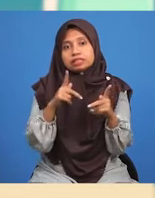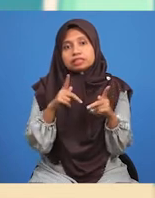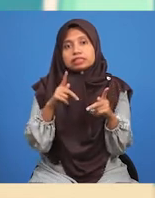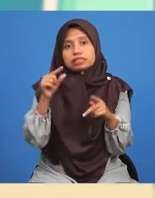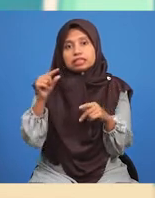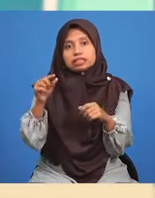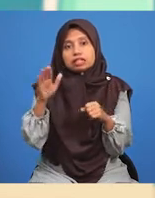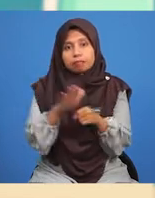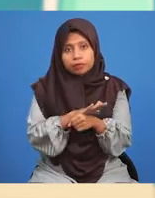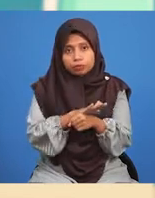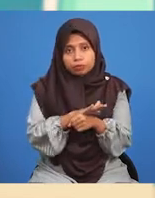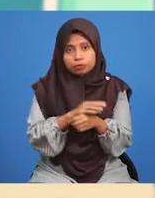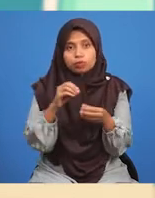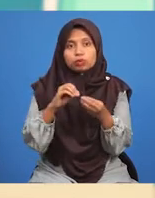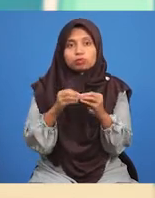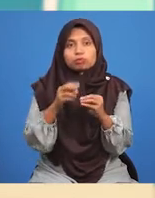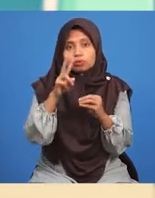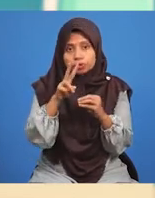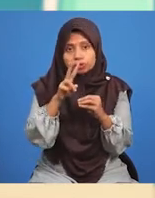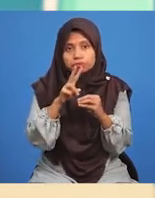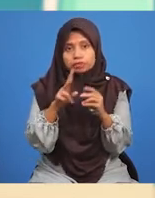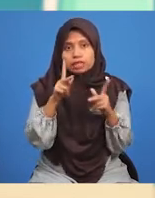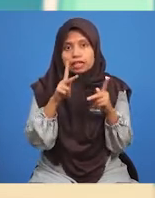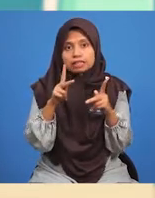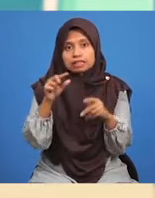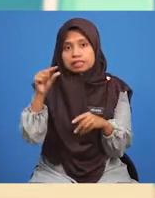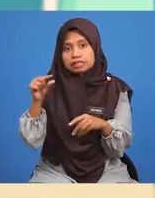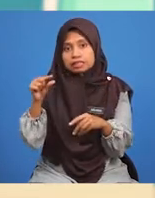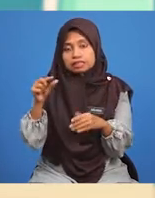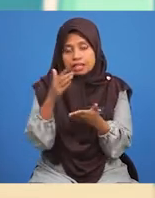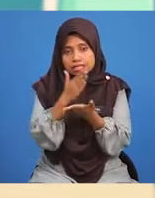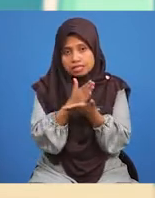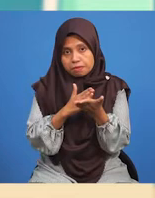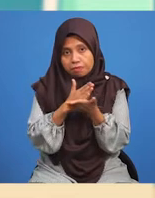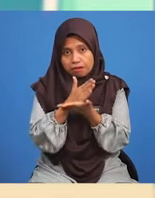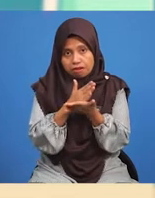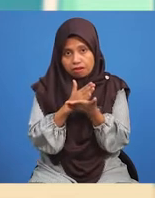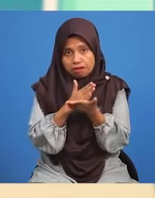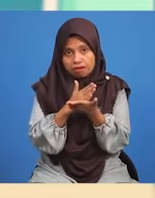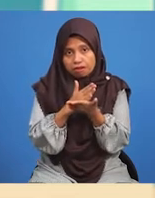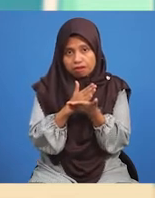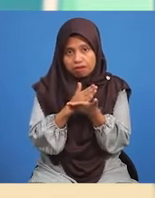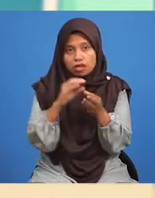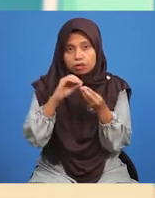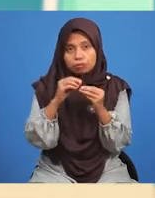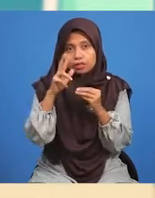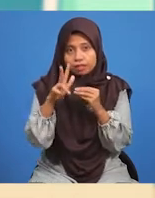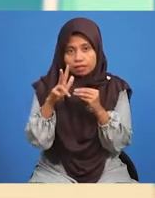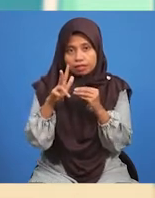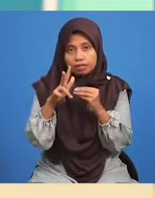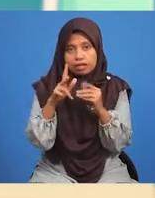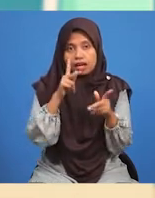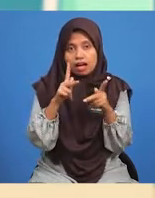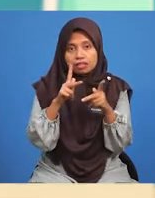kata ganda penuh. Yang kedua, kata ganda separa. Yang